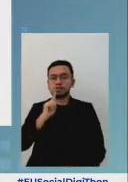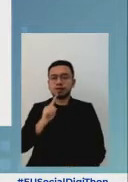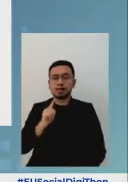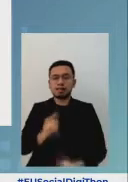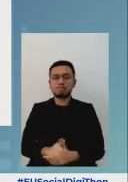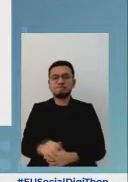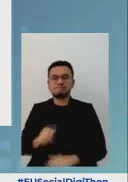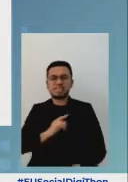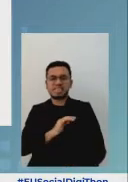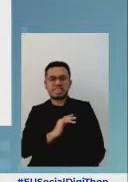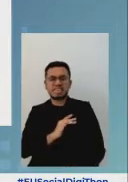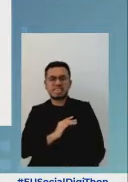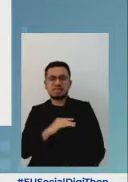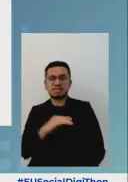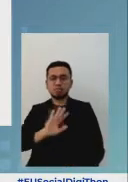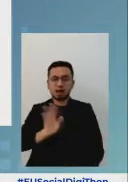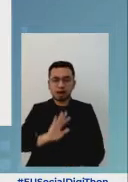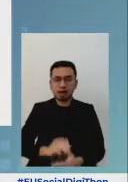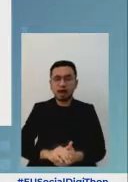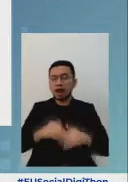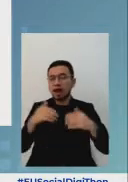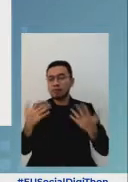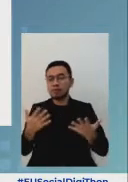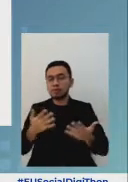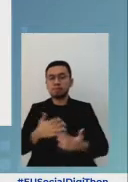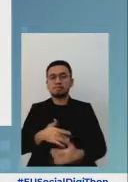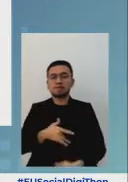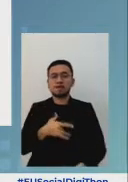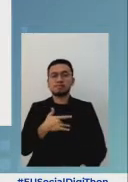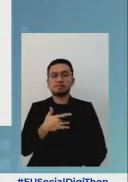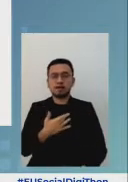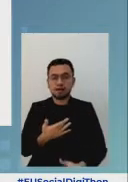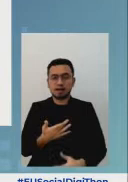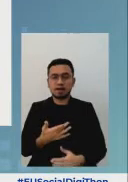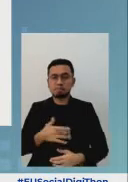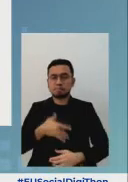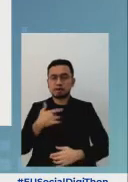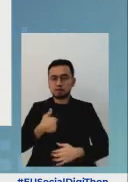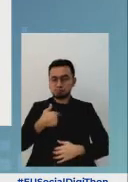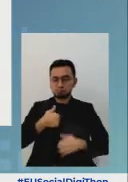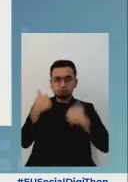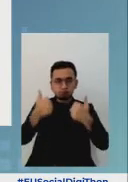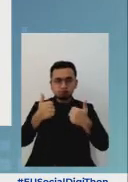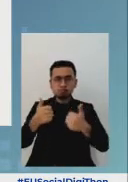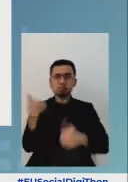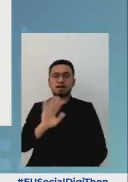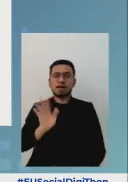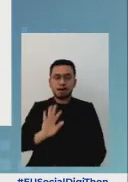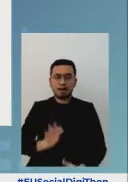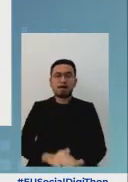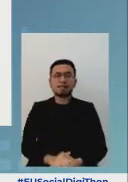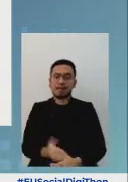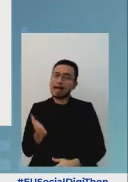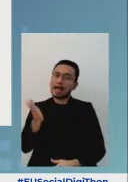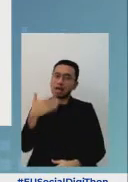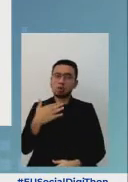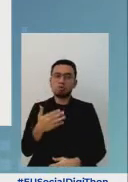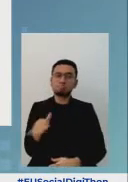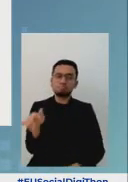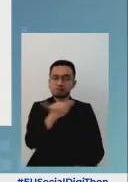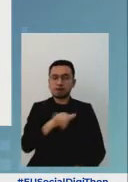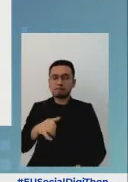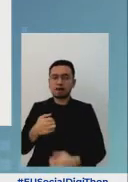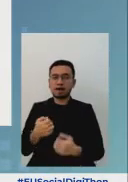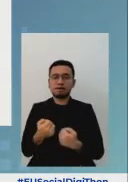ya, hanya karena dia merasa apa ya, aku lebih hebat ya. Enggak, kita perlu perangi bareng-bareng tanpa harus